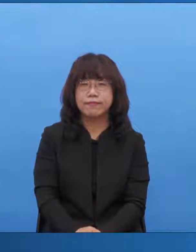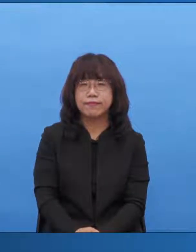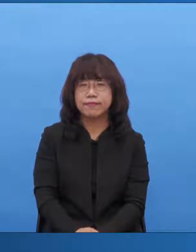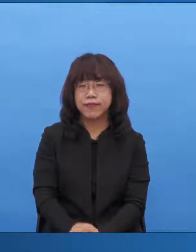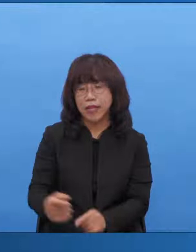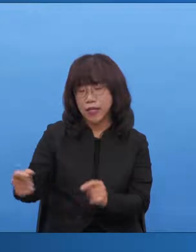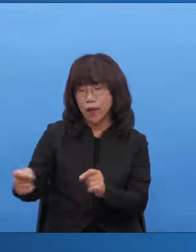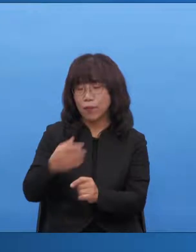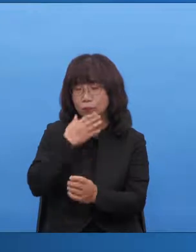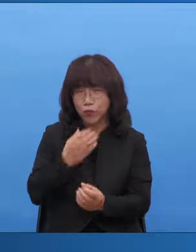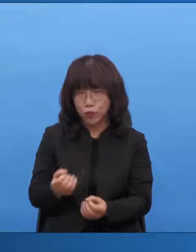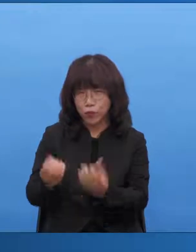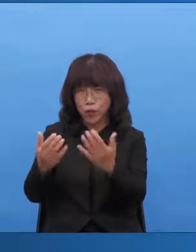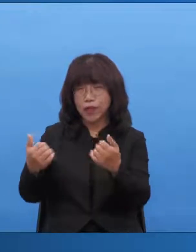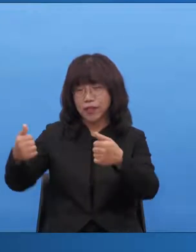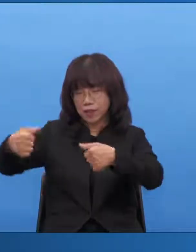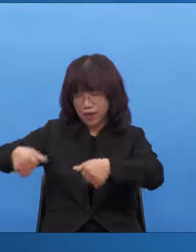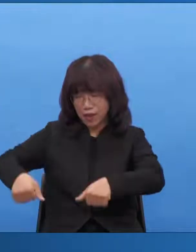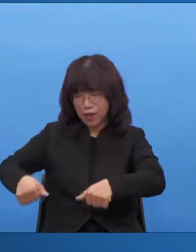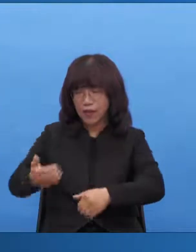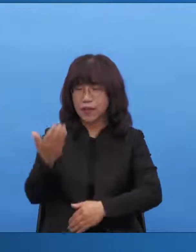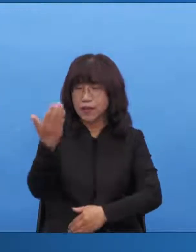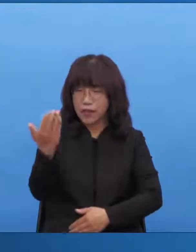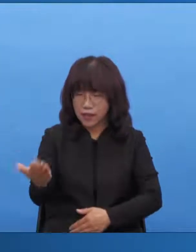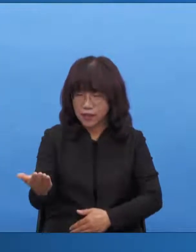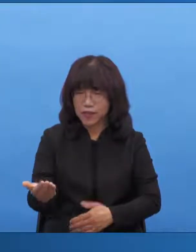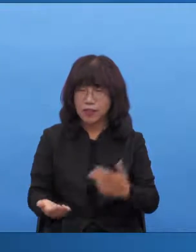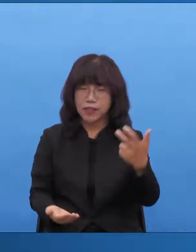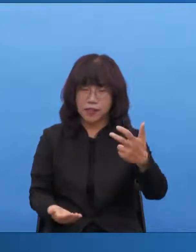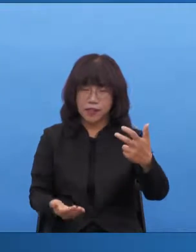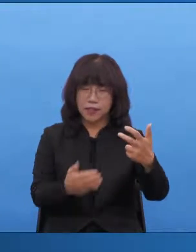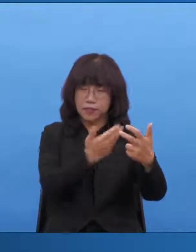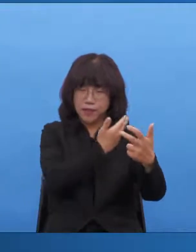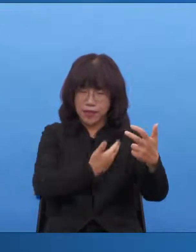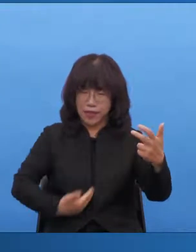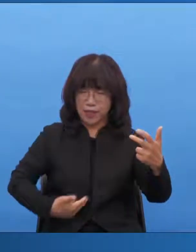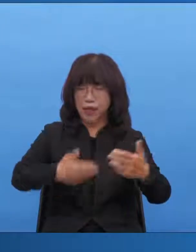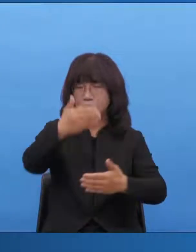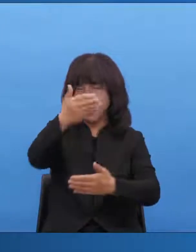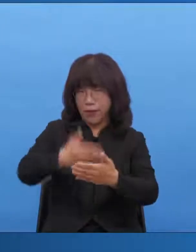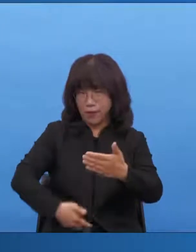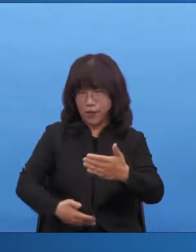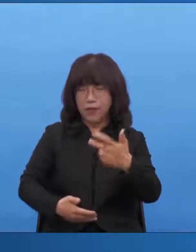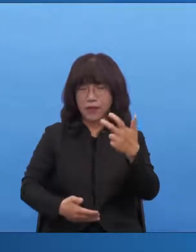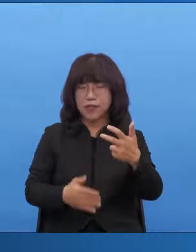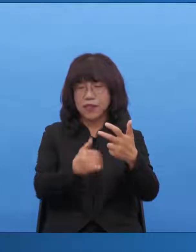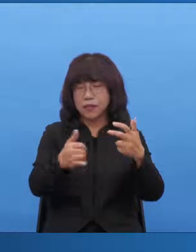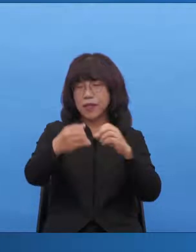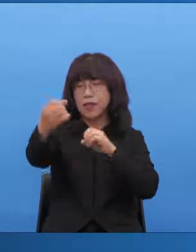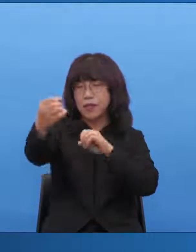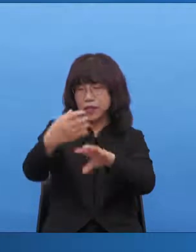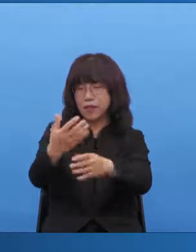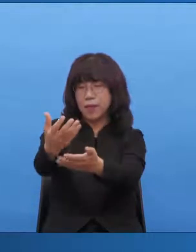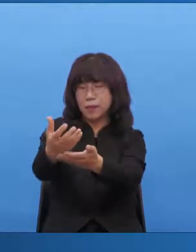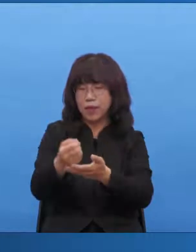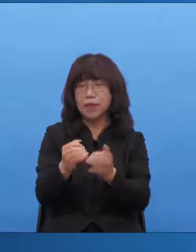축복하면서 인사하겠습니다. 당신은 70 제자 남길 70인의 응답을 받은 자입니다. 인사하겠습니다.